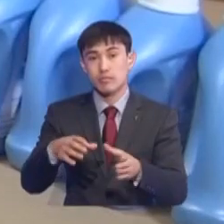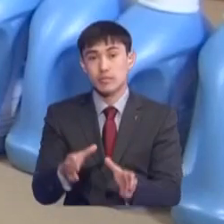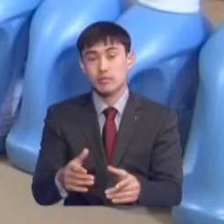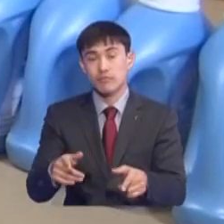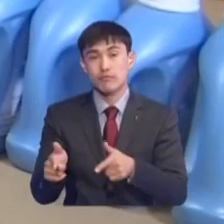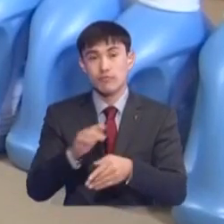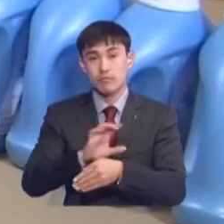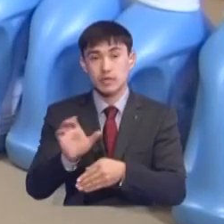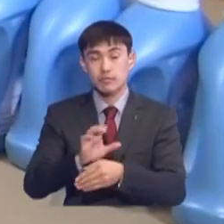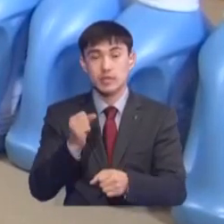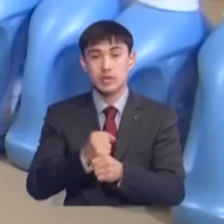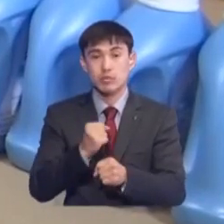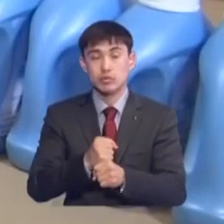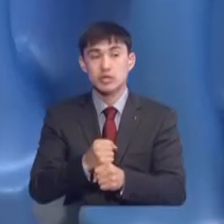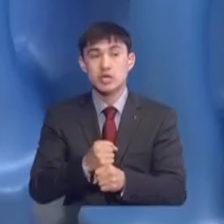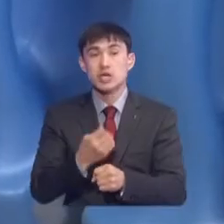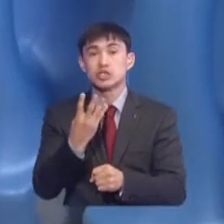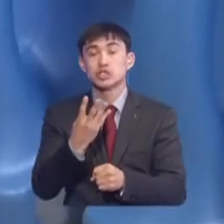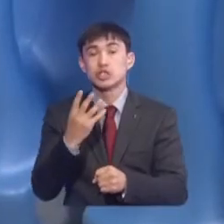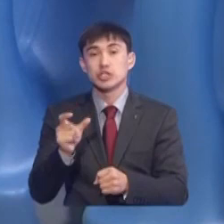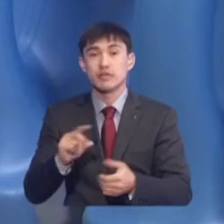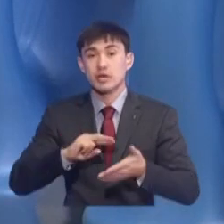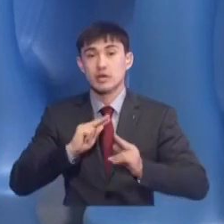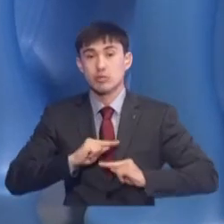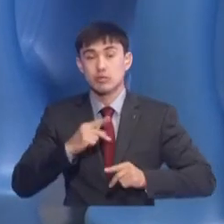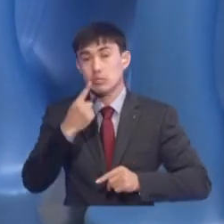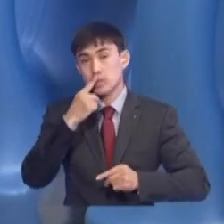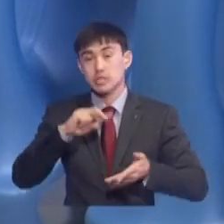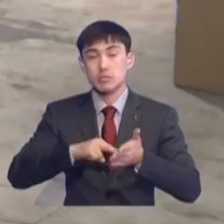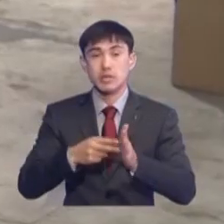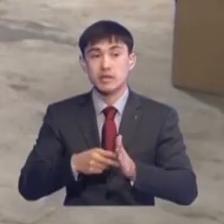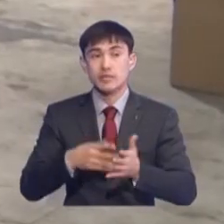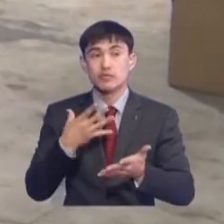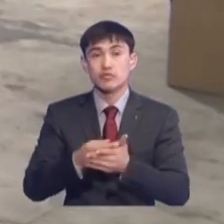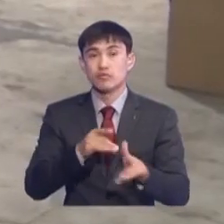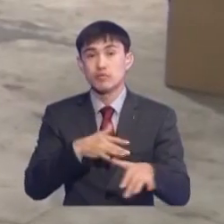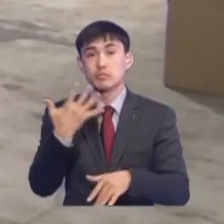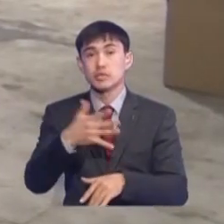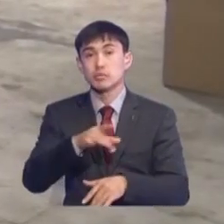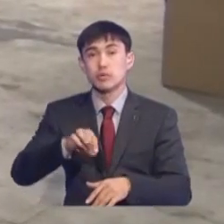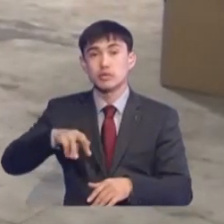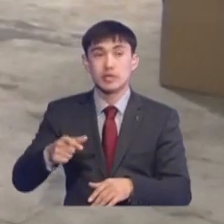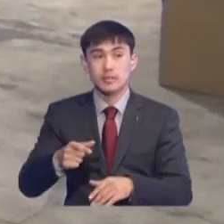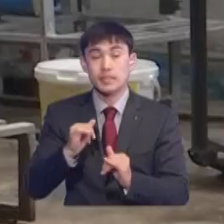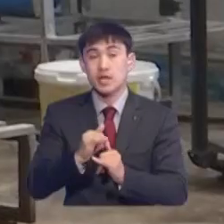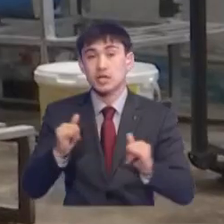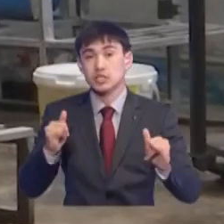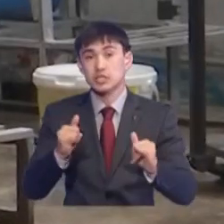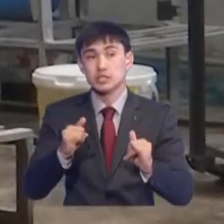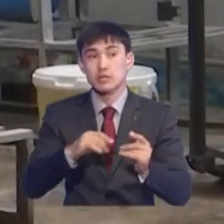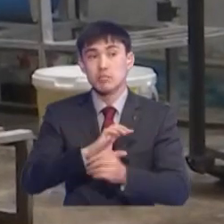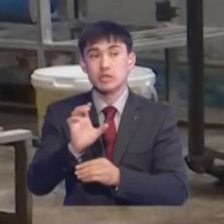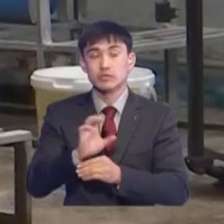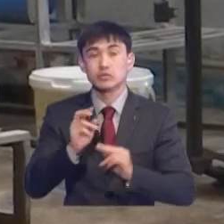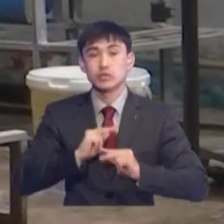сейчас на предприятии трудится четыре человека но в ближайших планах предпринимателя вложив в собственное дело 50 млн тенге расширить производство и